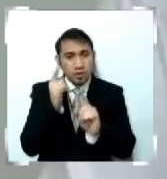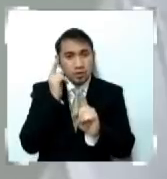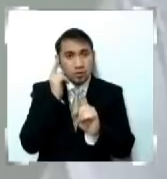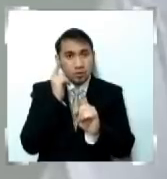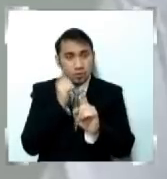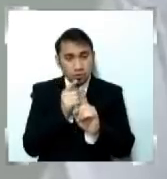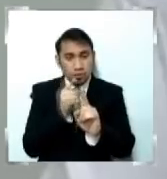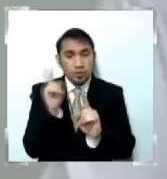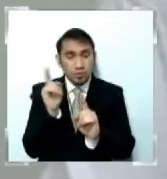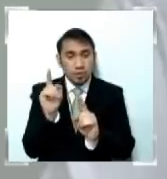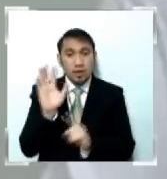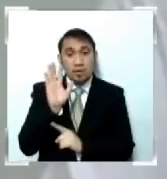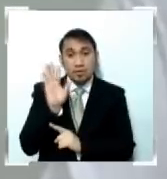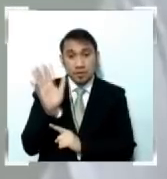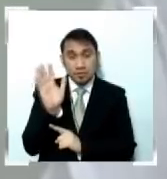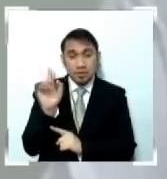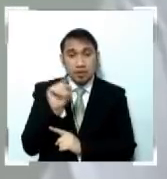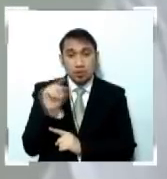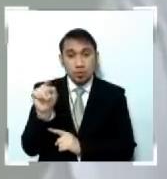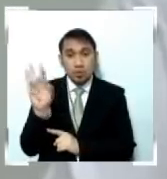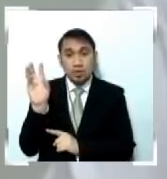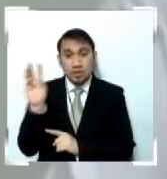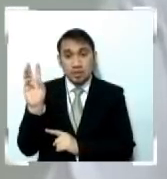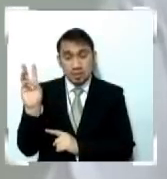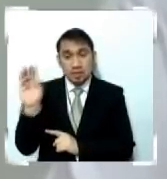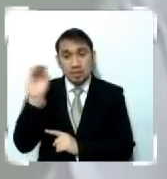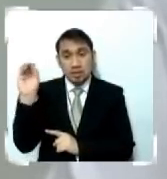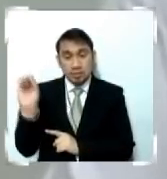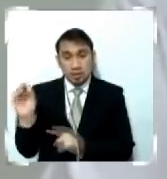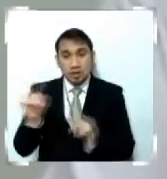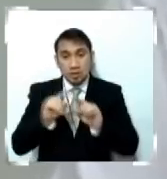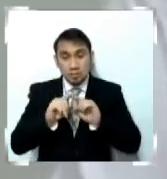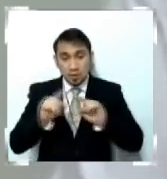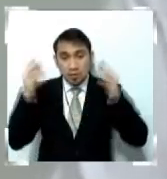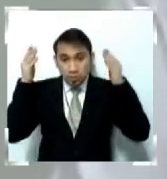50 to 60 million but naka-concentrate yan sa